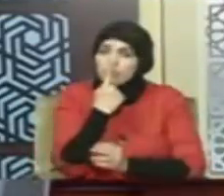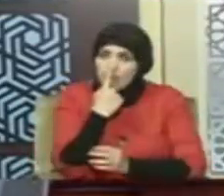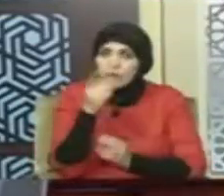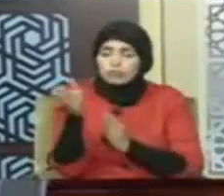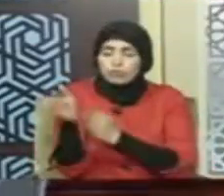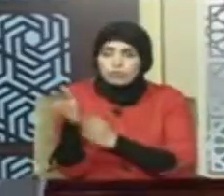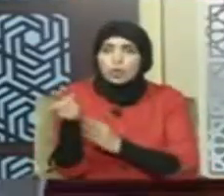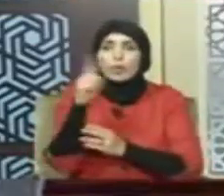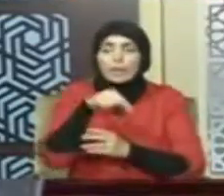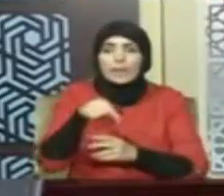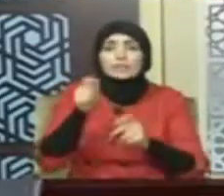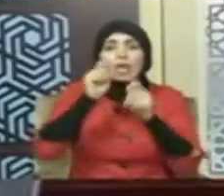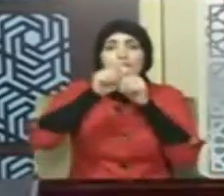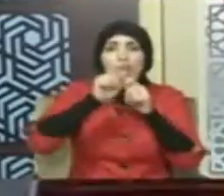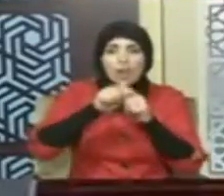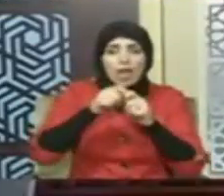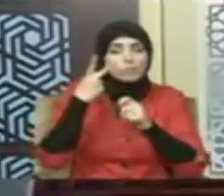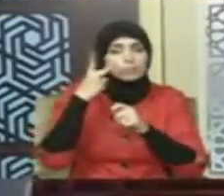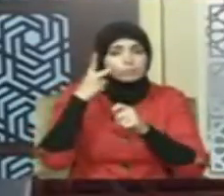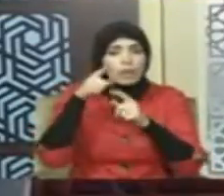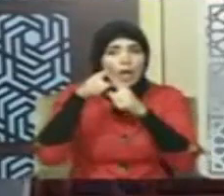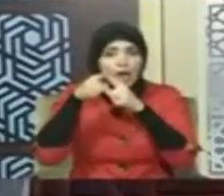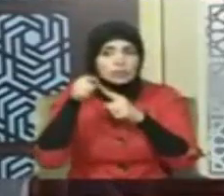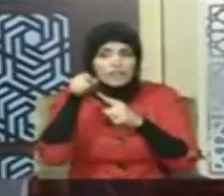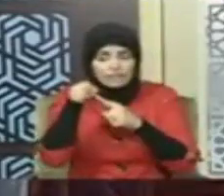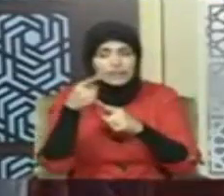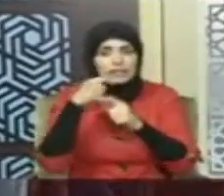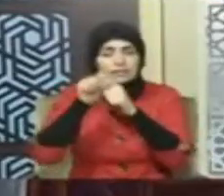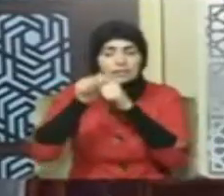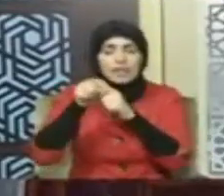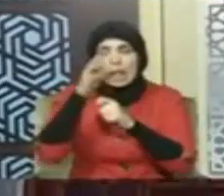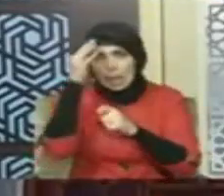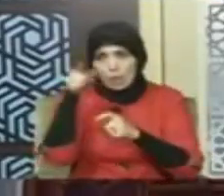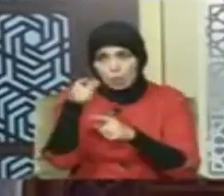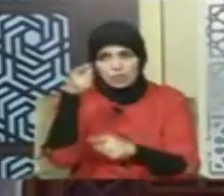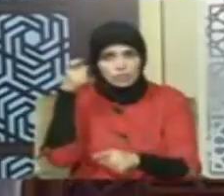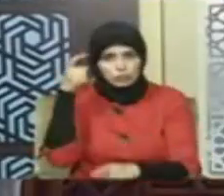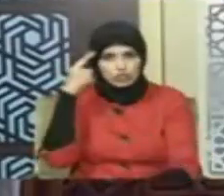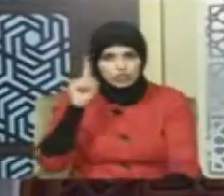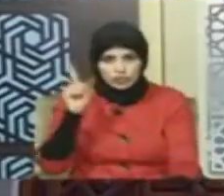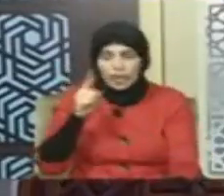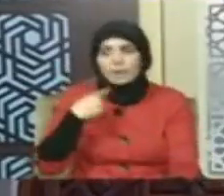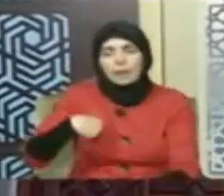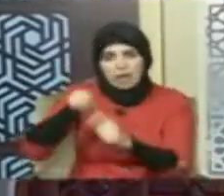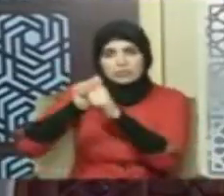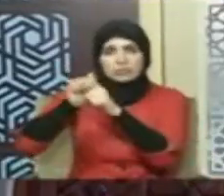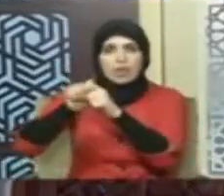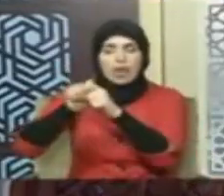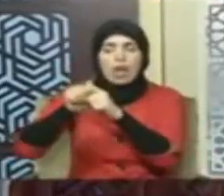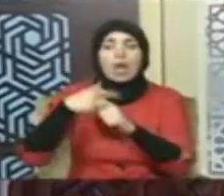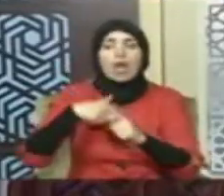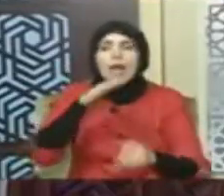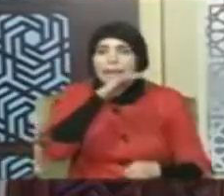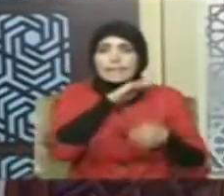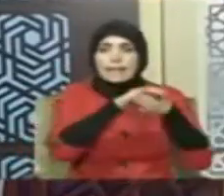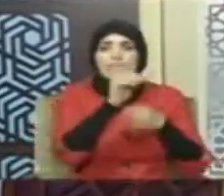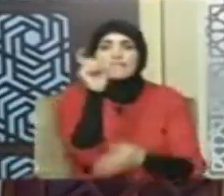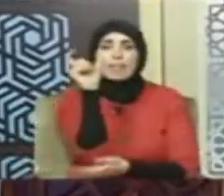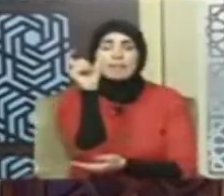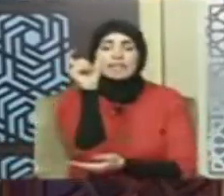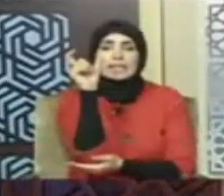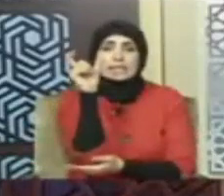تصحيح الأخطاء في من يفهمون السنة فهما خاطئا. مسألة الاعتكاف